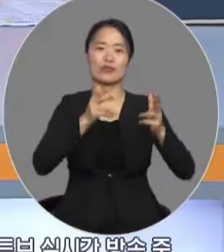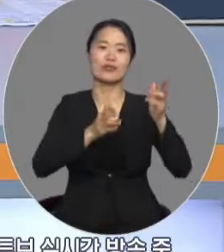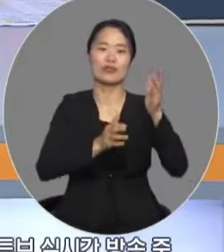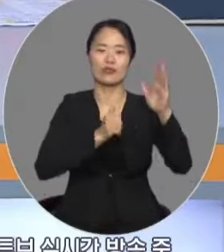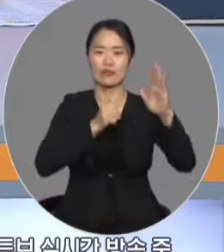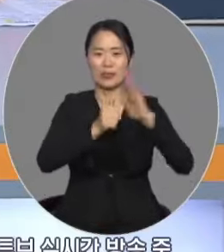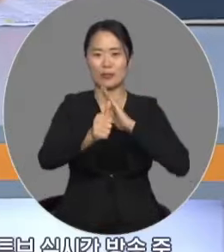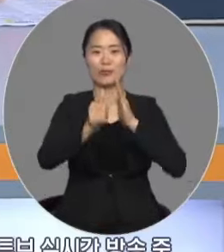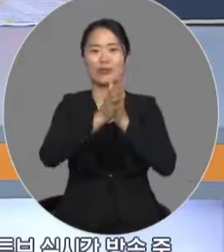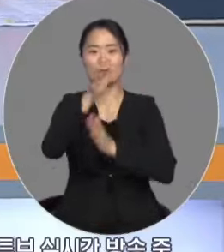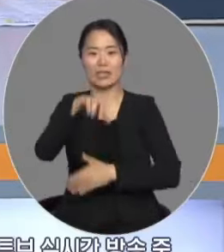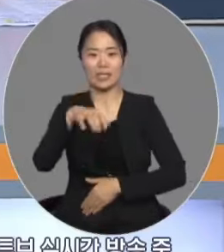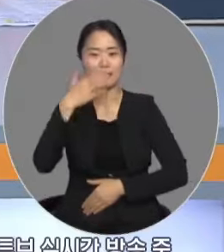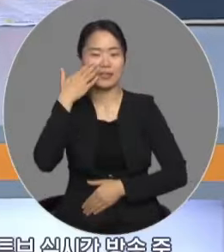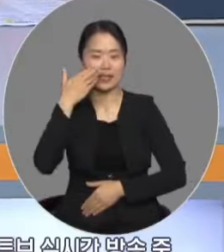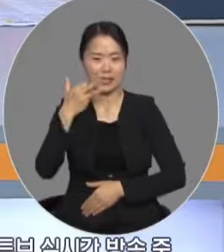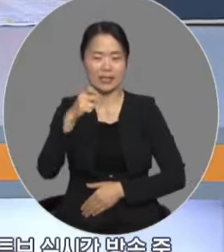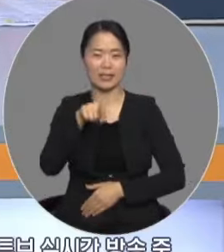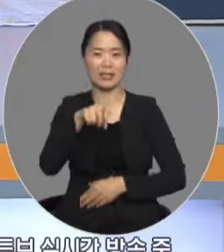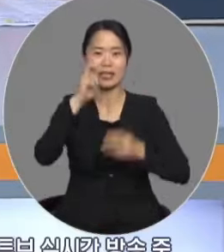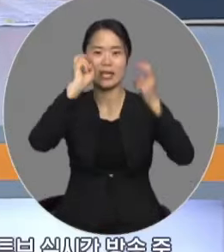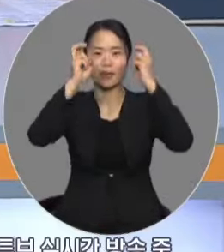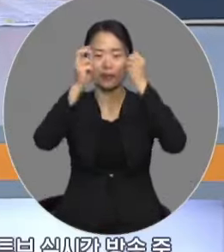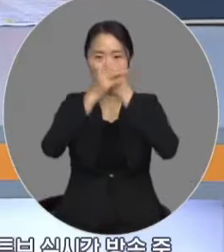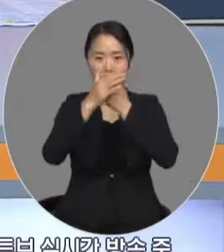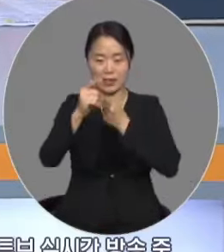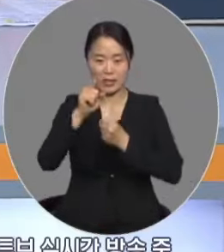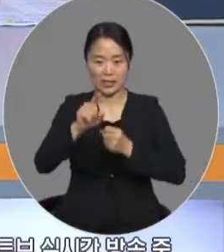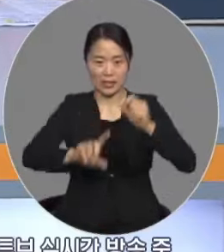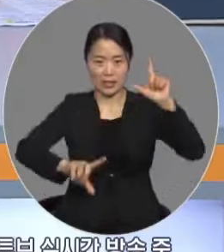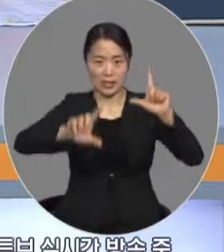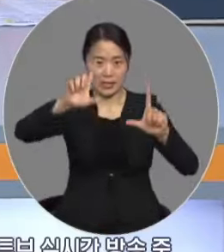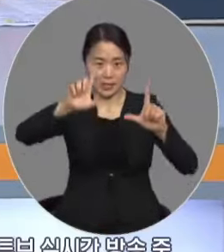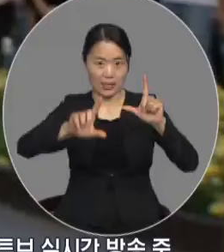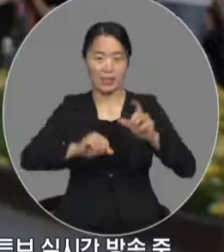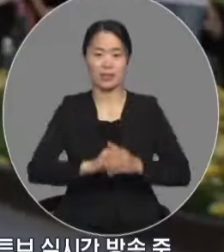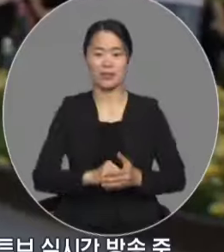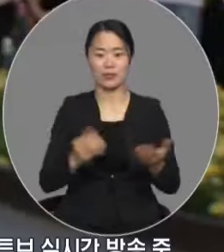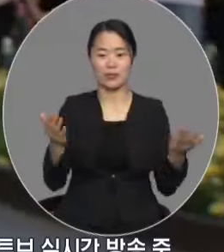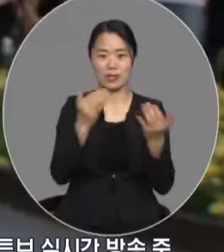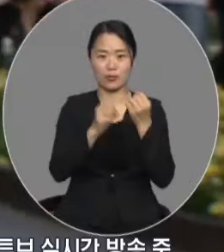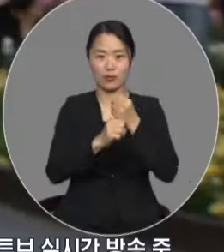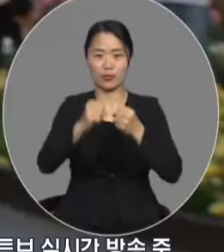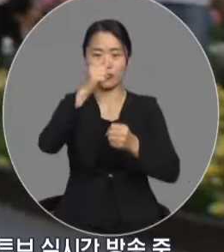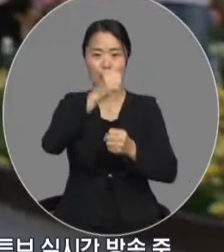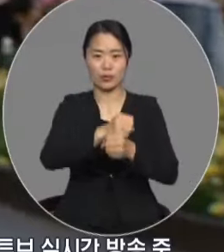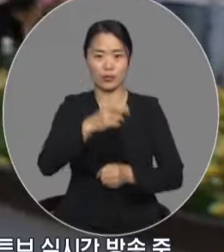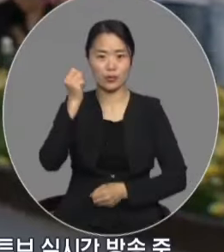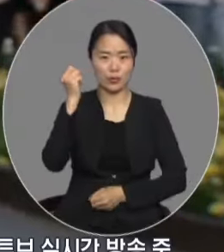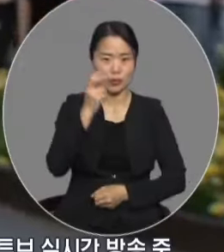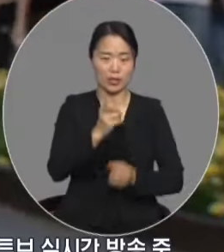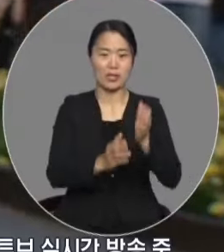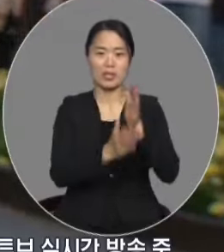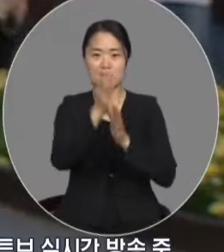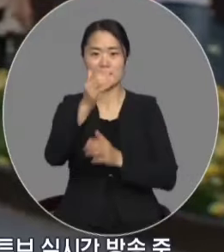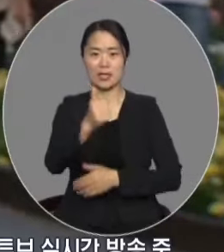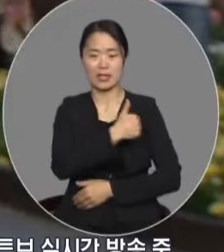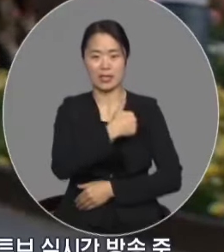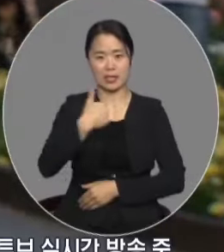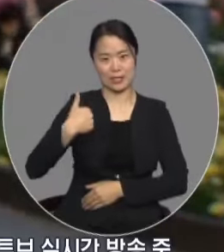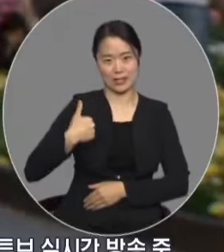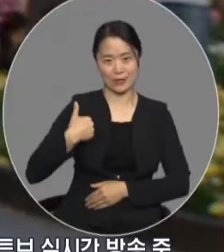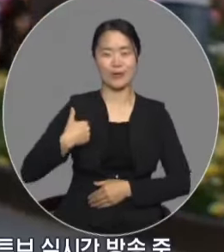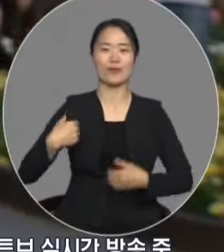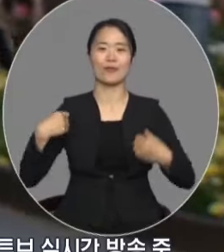것이 기업이잖아요. 그래서 기업이 상징하는 그 근로자 복을 예. 시장이 당당하고 자부심 있게 옷을